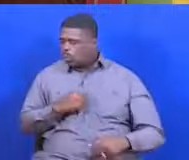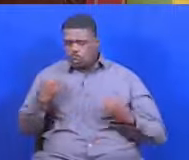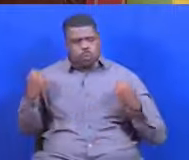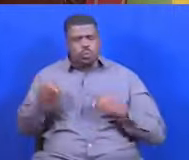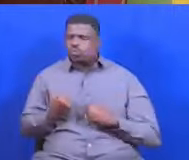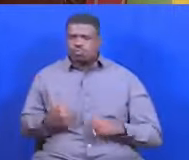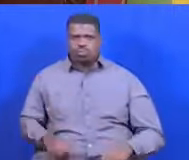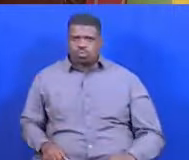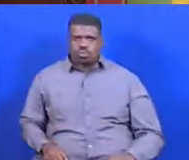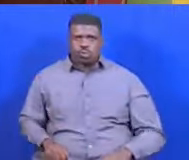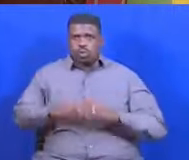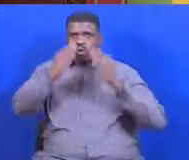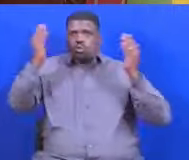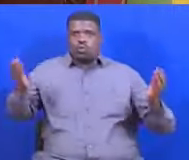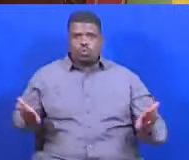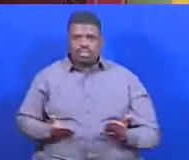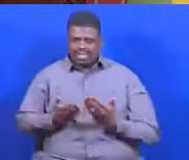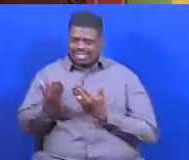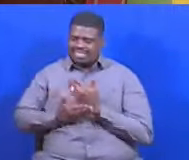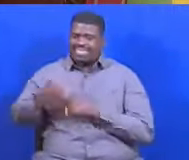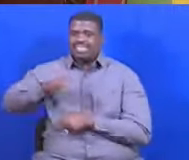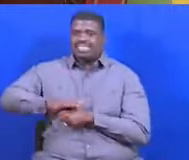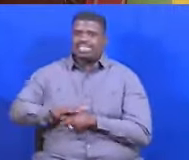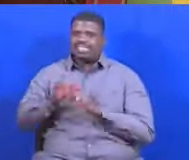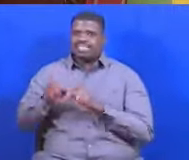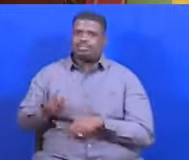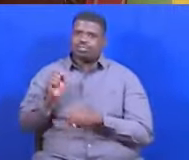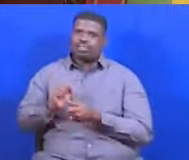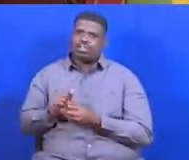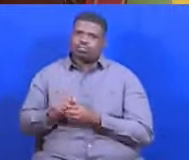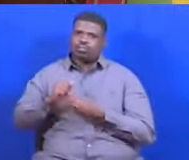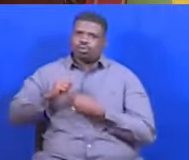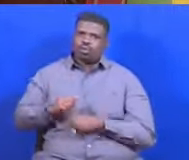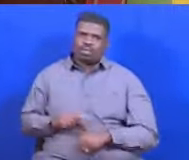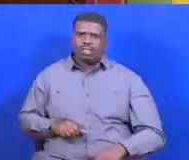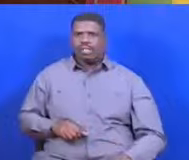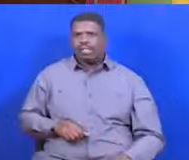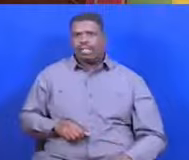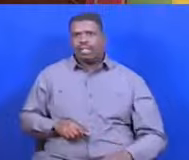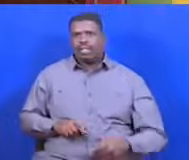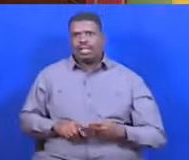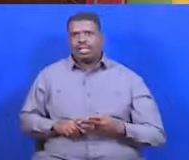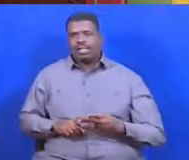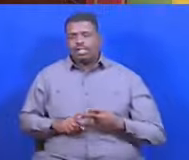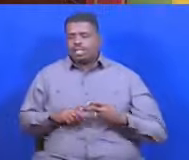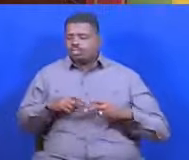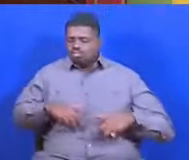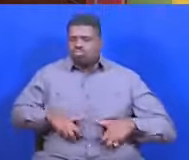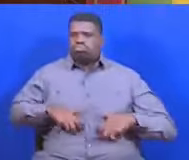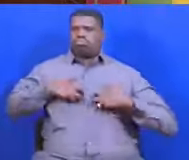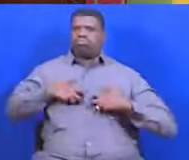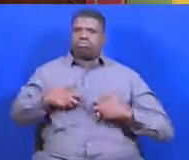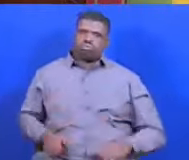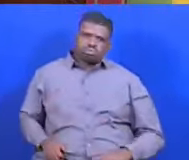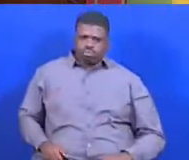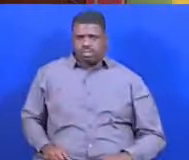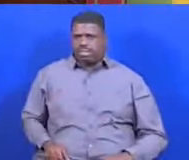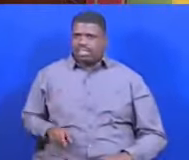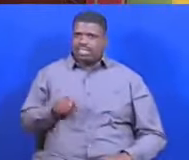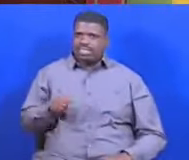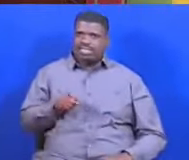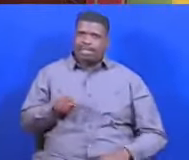kigumu. Dunia na nchi nyingi zilikuwa ziko kwenye kitu kinaitwa exogenous shocks. Exogenous shocks